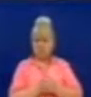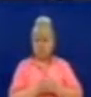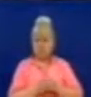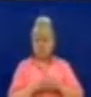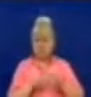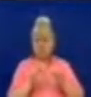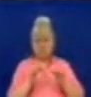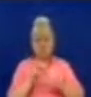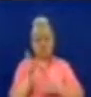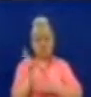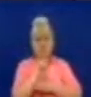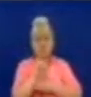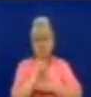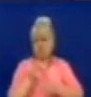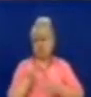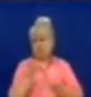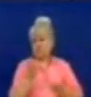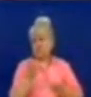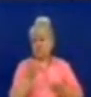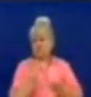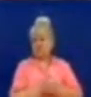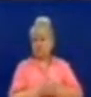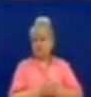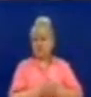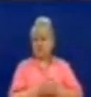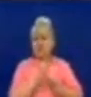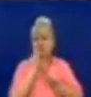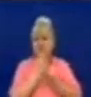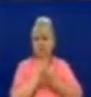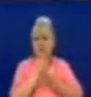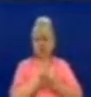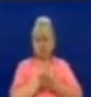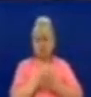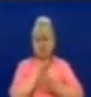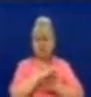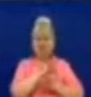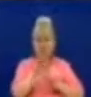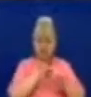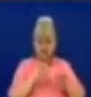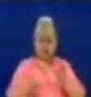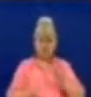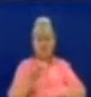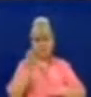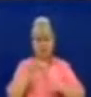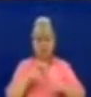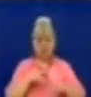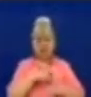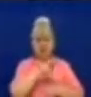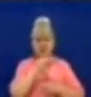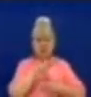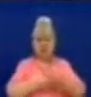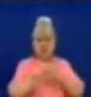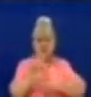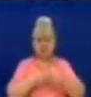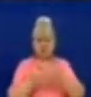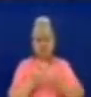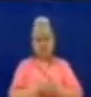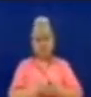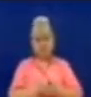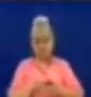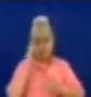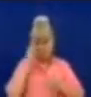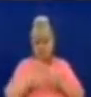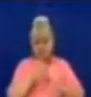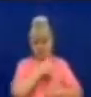luaj publikisht me numra. Sepse të gjitha ato projektime të rritjes ekonomike dhe madje edhe në fund vitit kur premtojnë që për vitin që